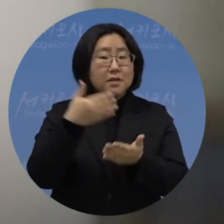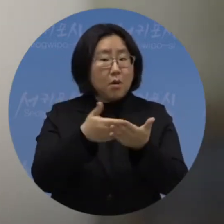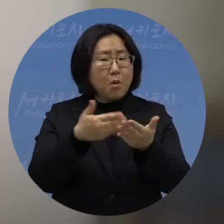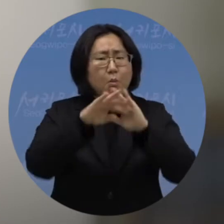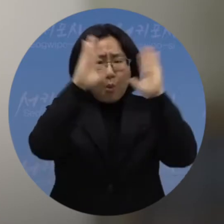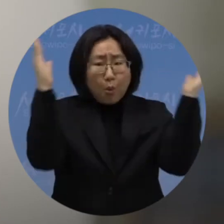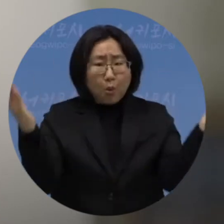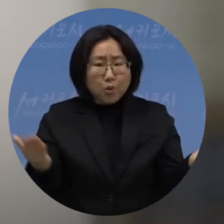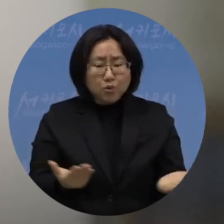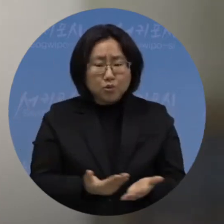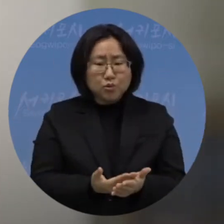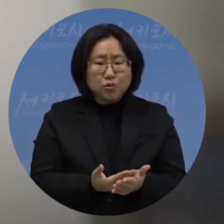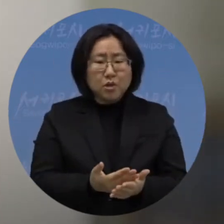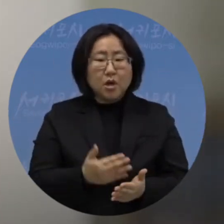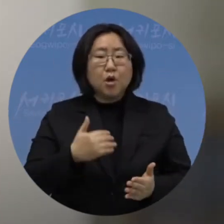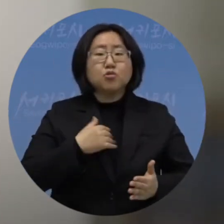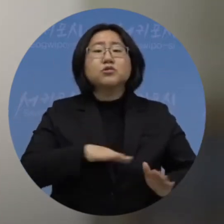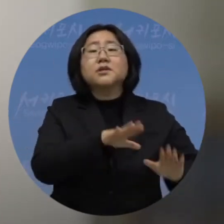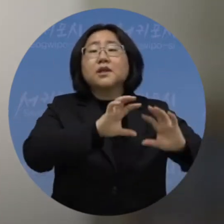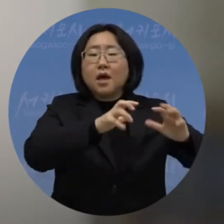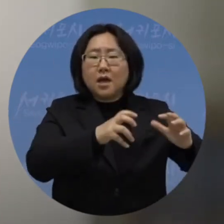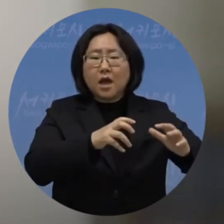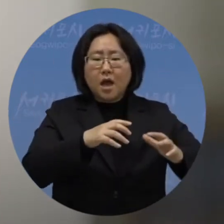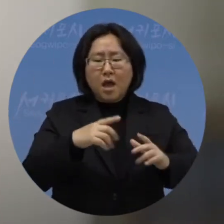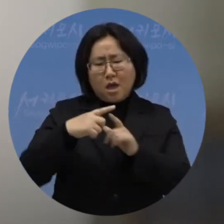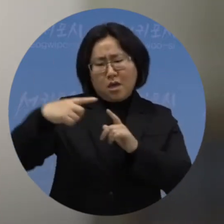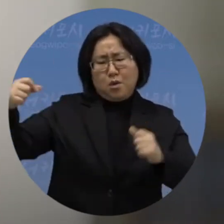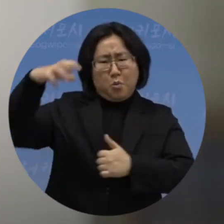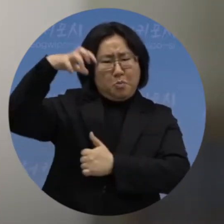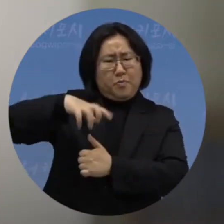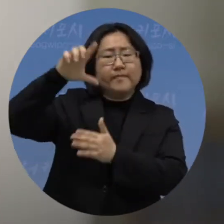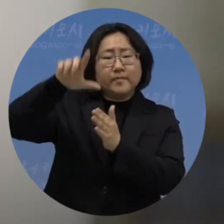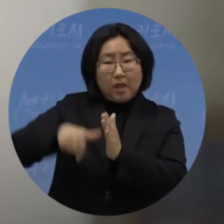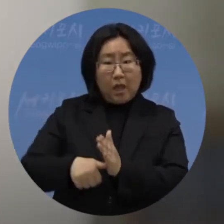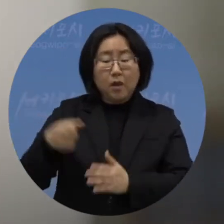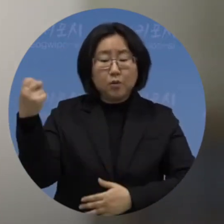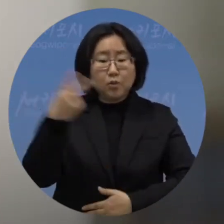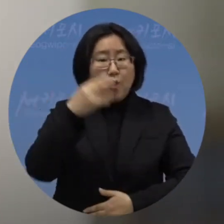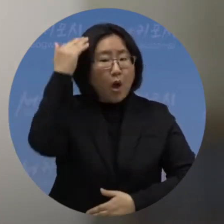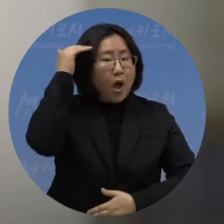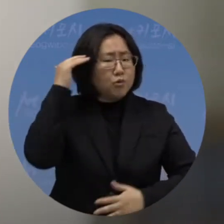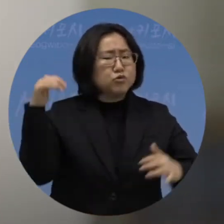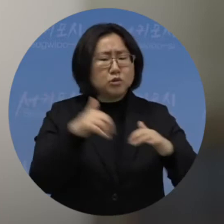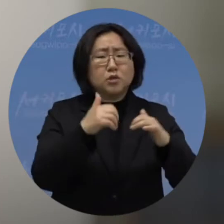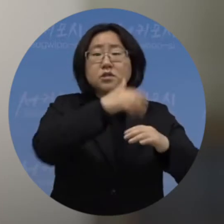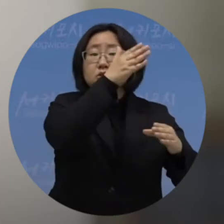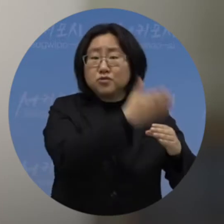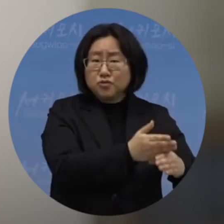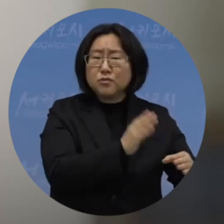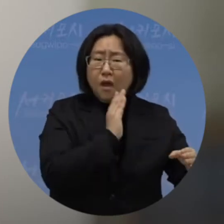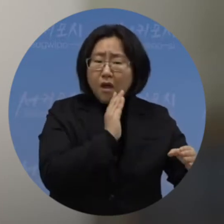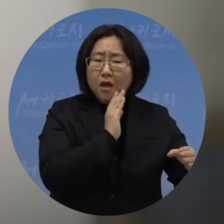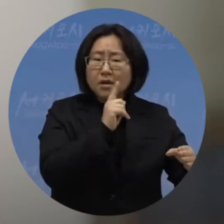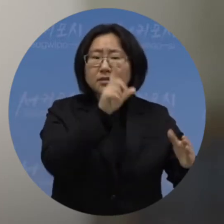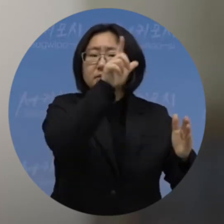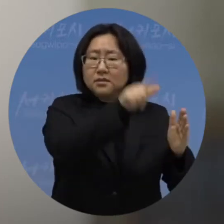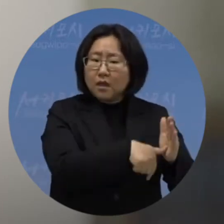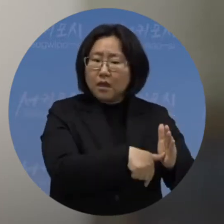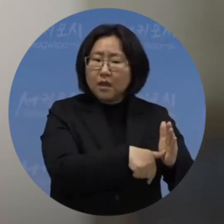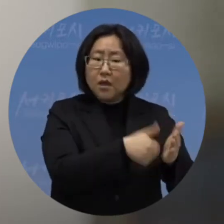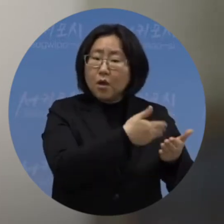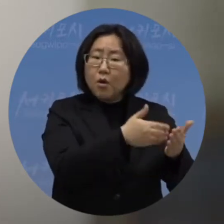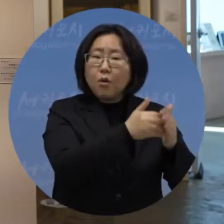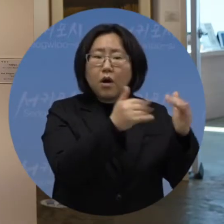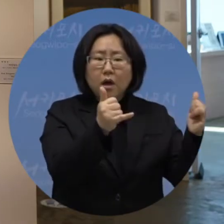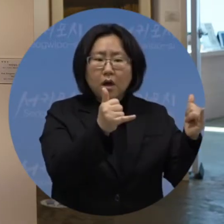24점은 모두 우리나라가 일제강점기를 거치면서 또 한국전쟁 중이었죠. 그래서 그때는